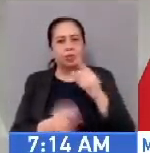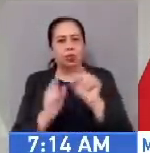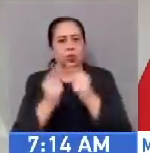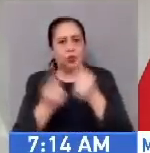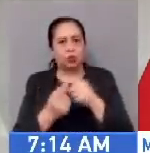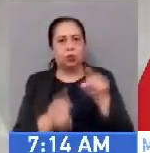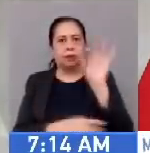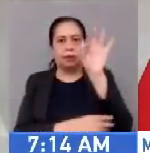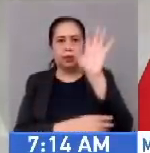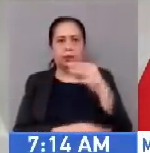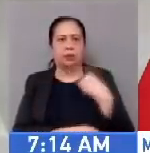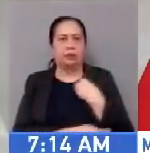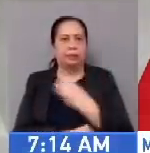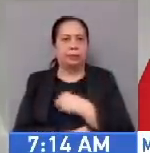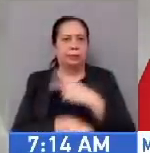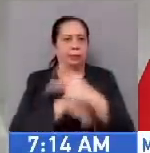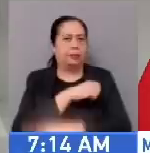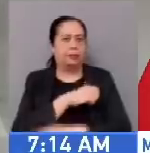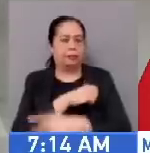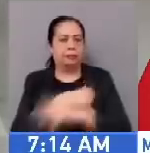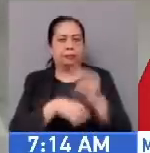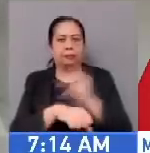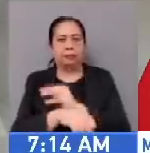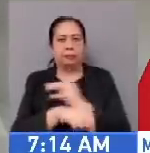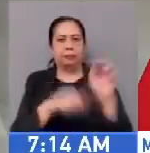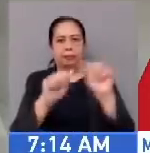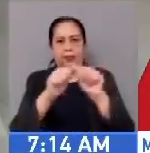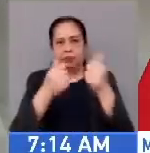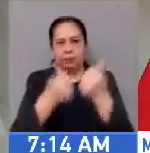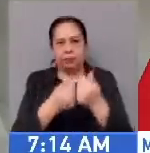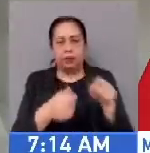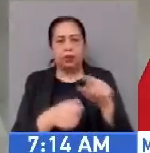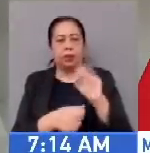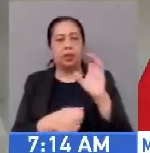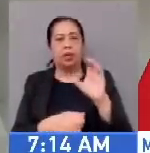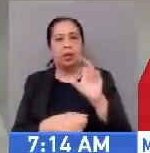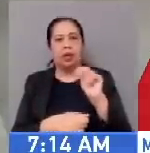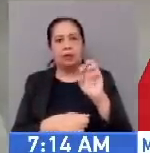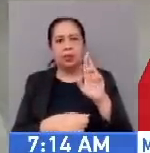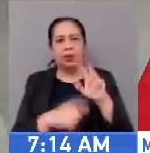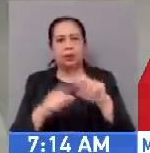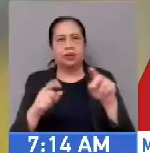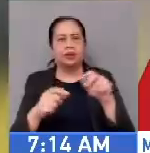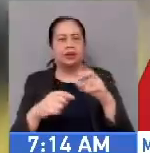ng Provincial Ministerial Association of Camarines Norte Interchurch Fellowship.